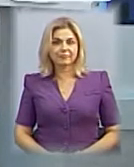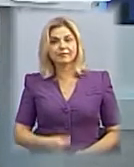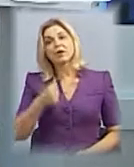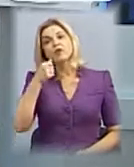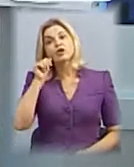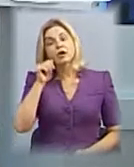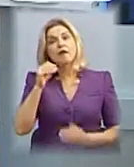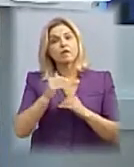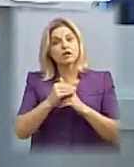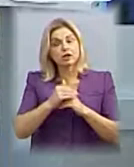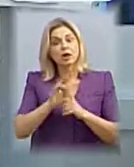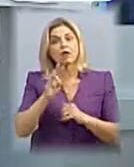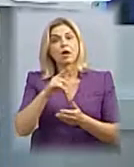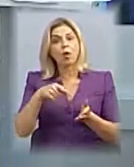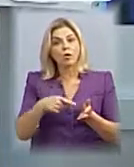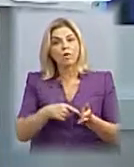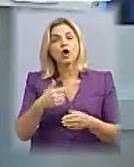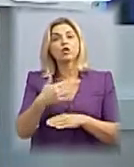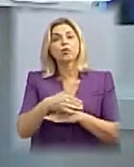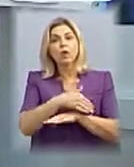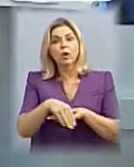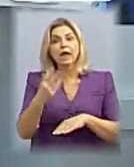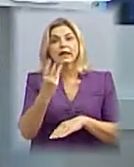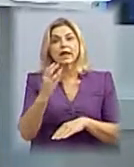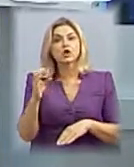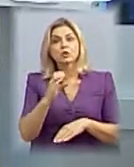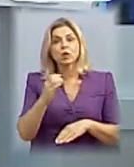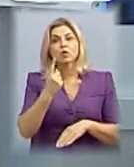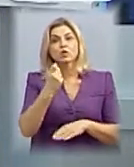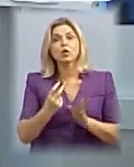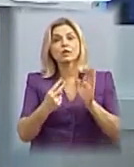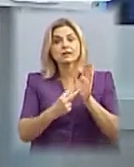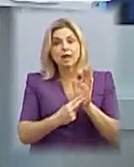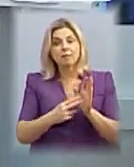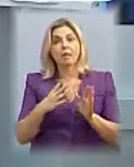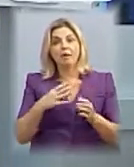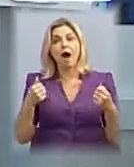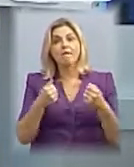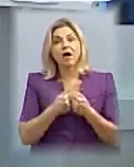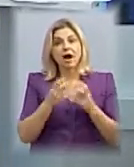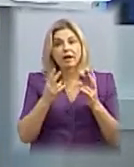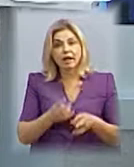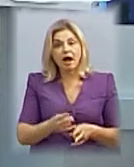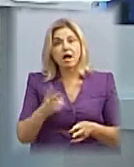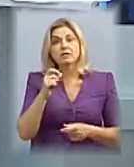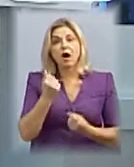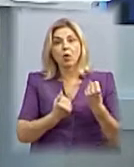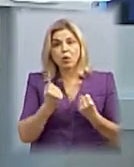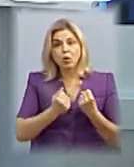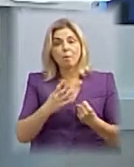Вчора ввечері в Миколаєві у дворі за адресою вулиця 3 Слобідська, 107, сталася аварія. За кермом